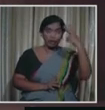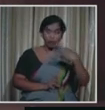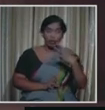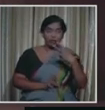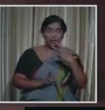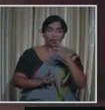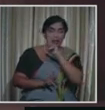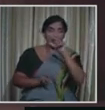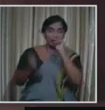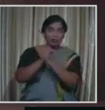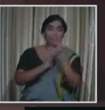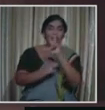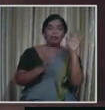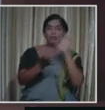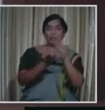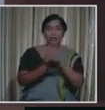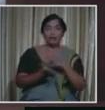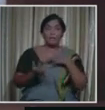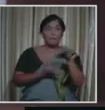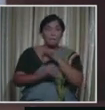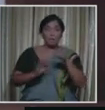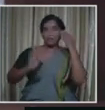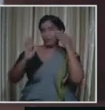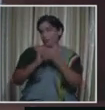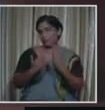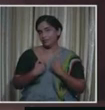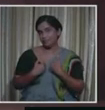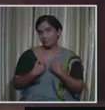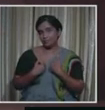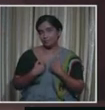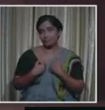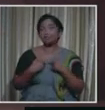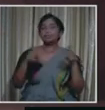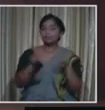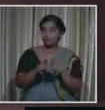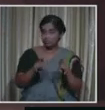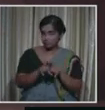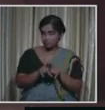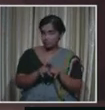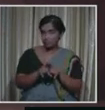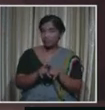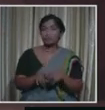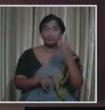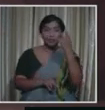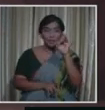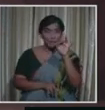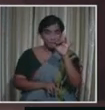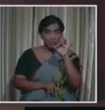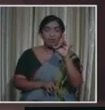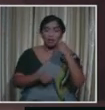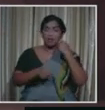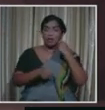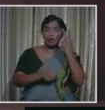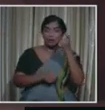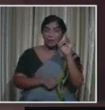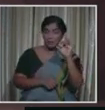dahata ginapuai api pajatan terwadi winin pinip tuai ewa gema didas pahalawi sandana didas